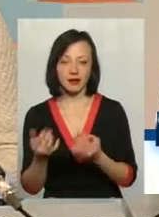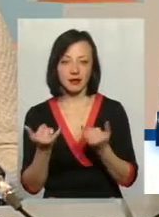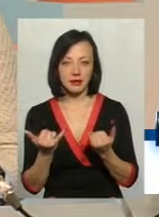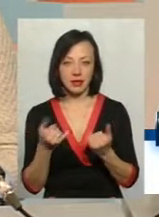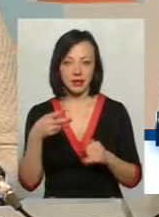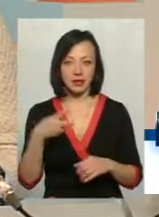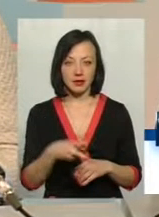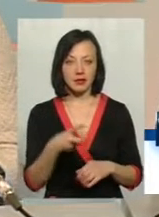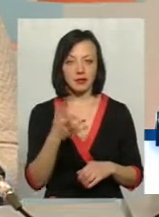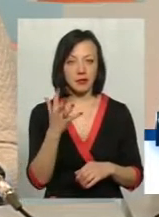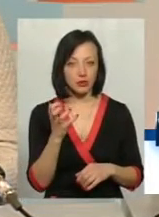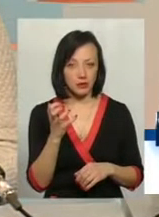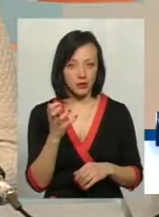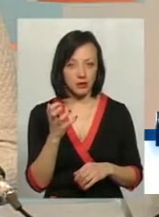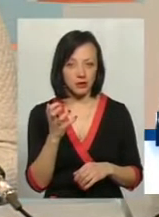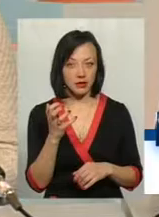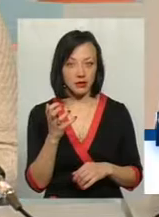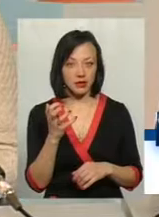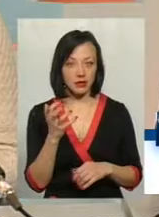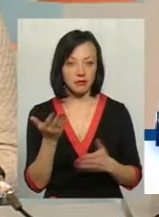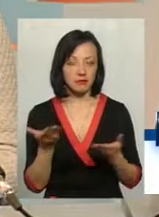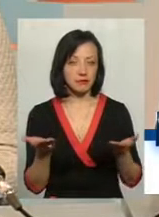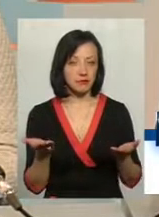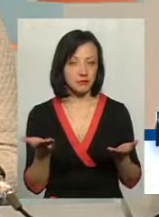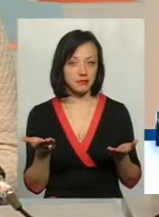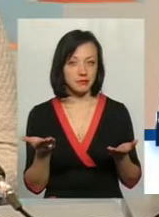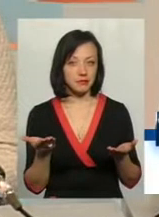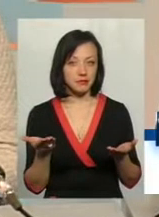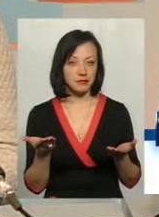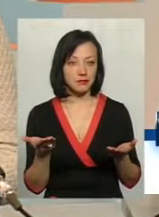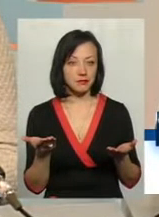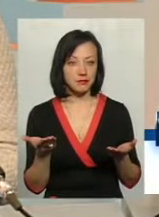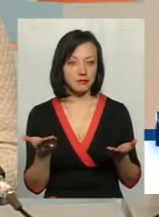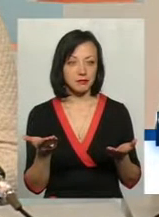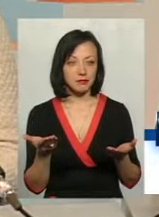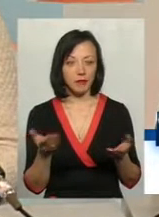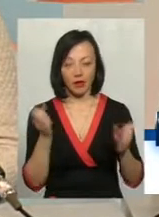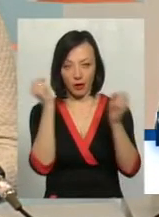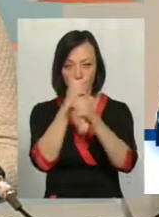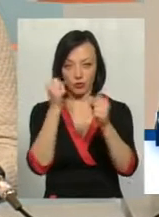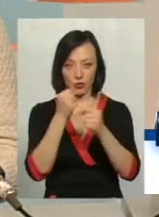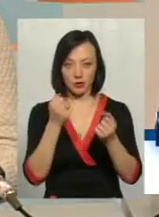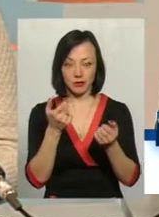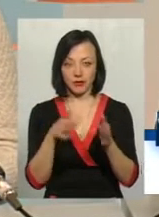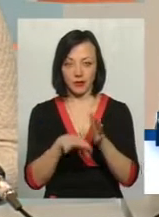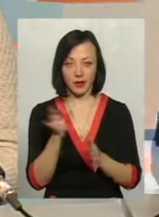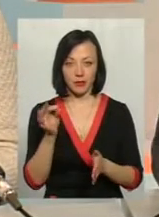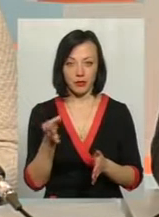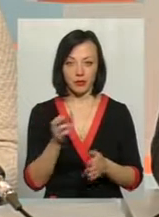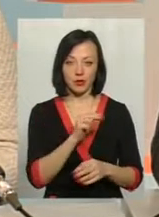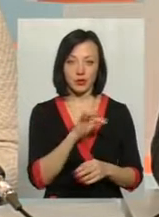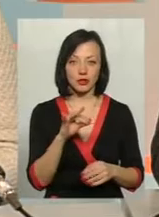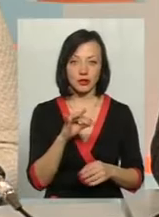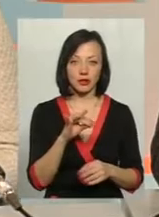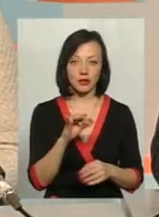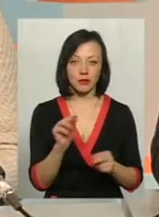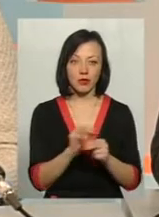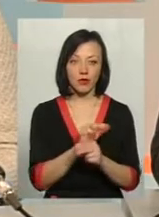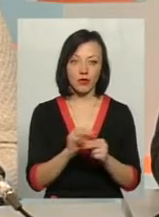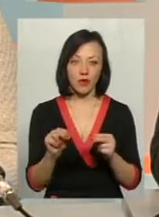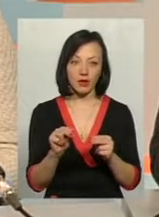2,5 тисячі стоїть перед якимось просто абсурдним вибором, чи йому